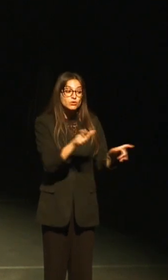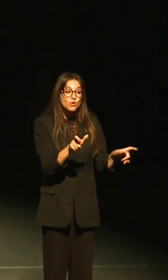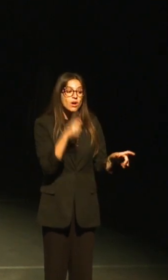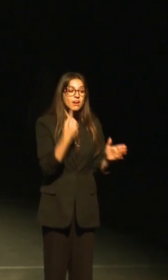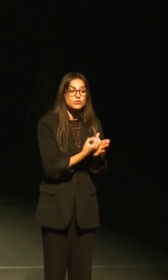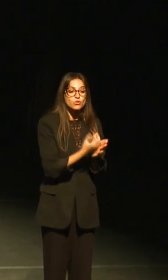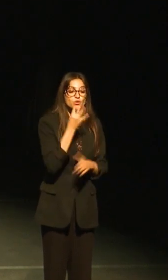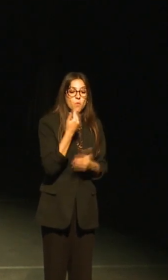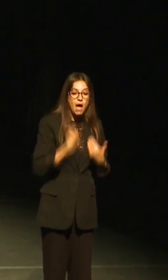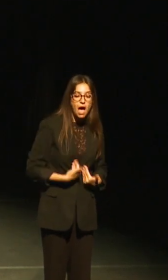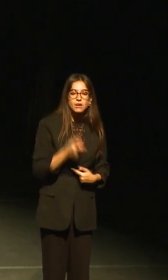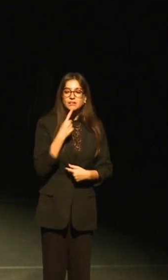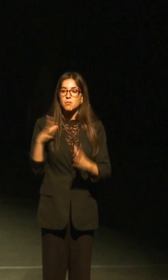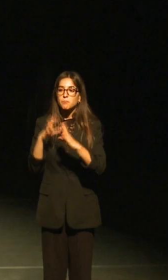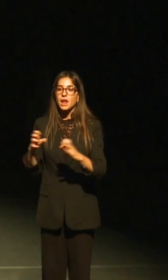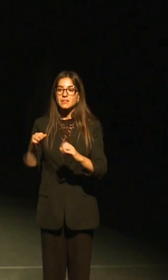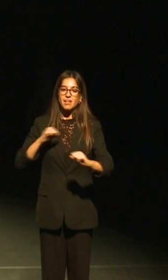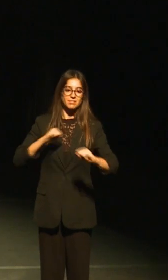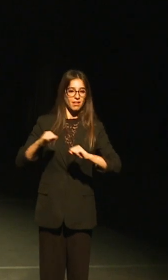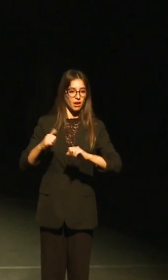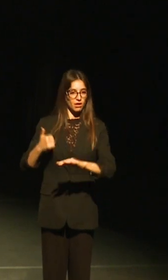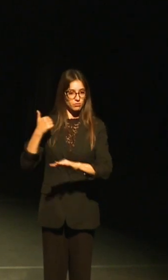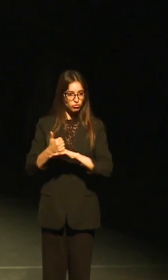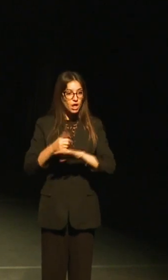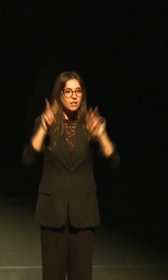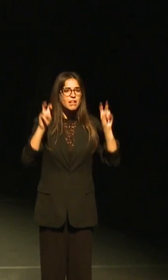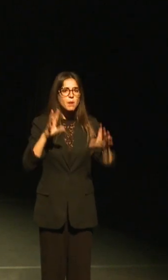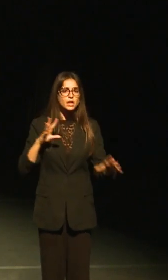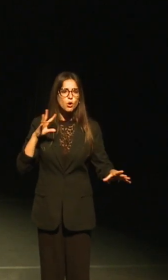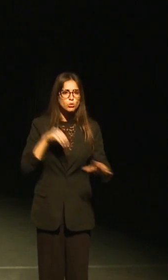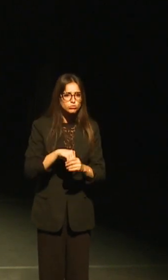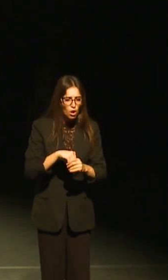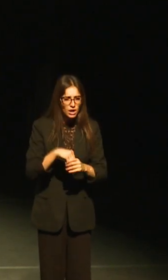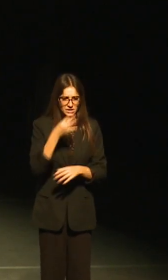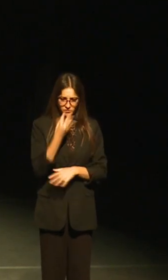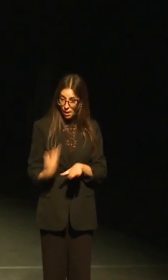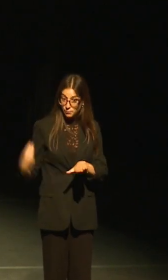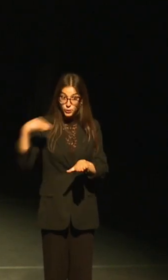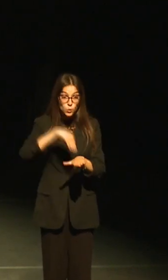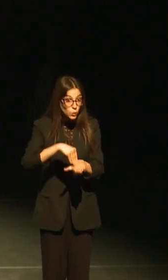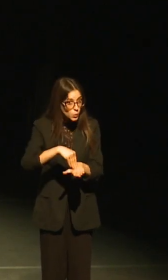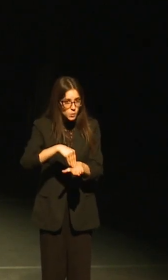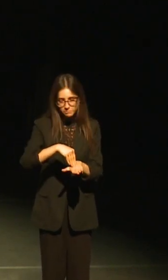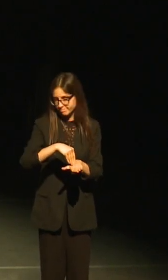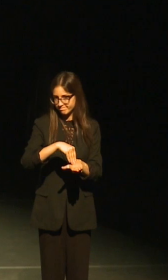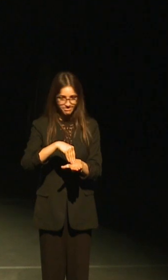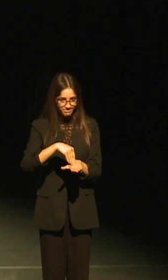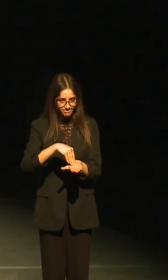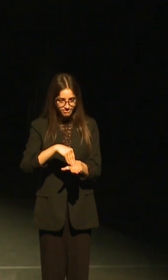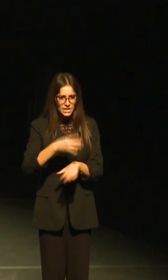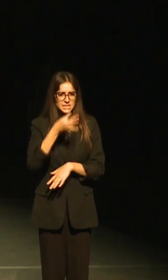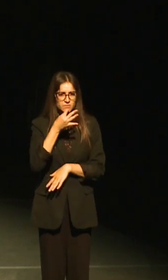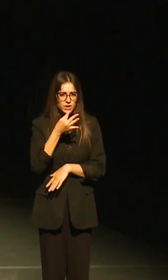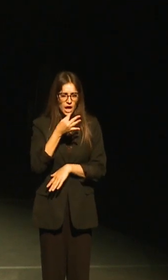dirige le imprese il tema dell'inclusione non è un tema aggiuntivo Cioè o